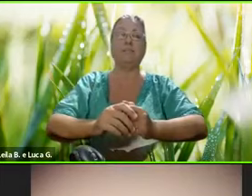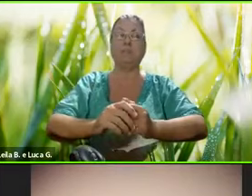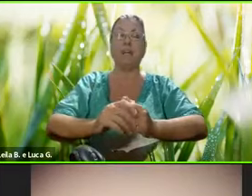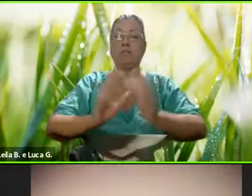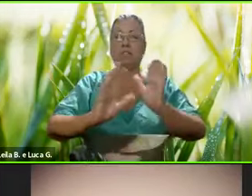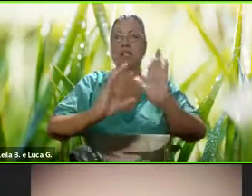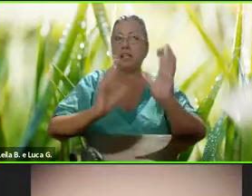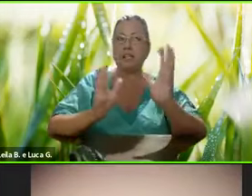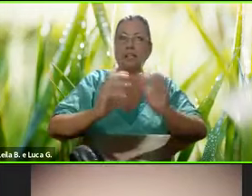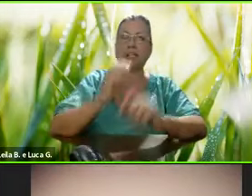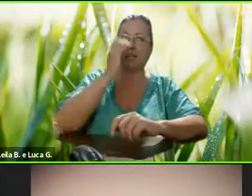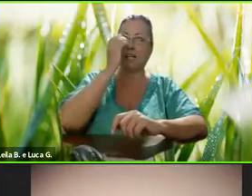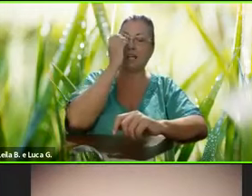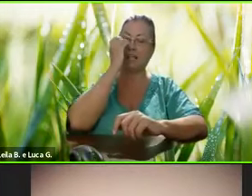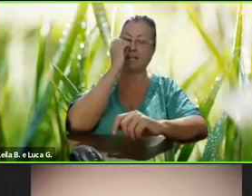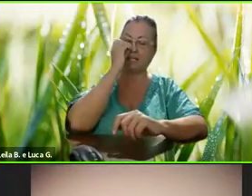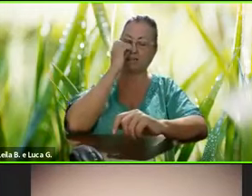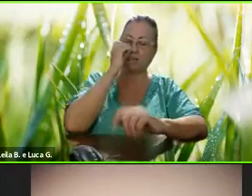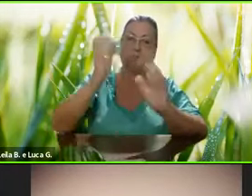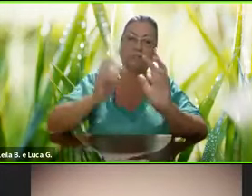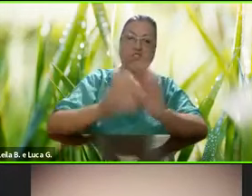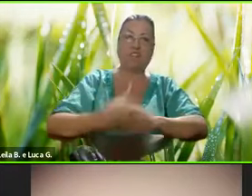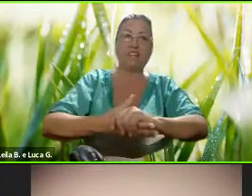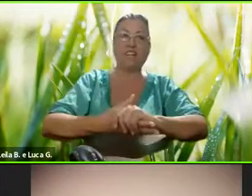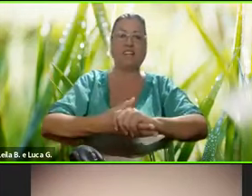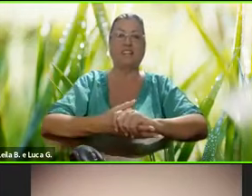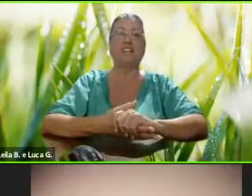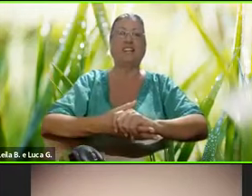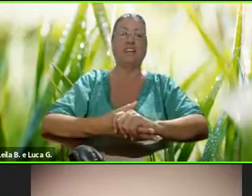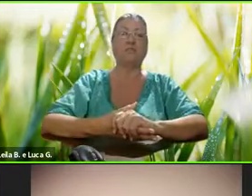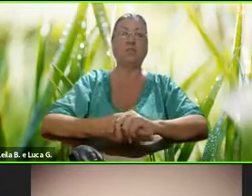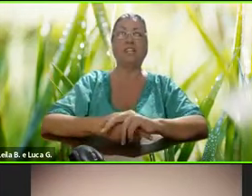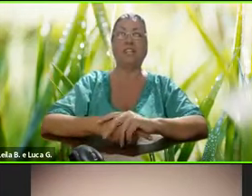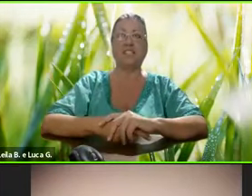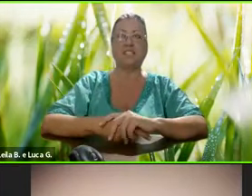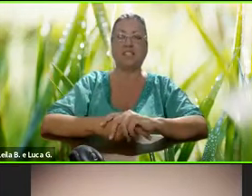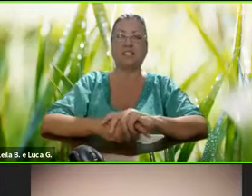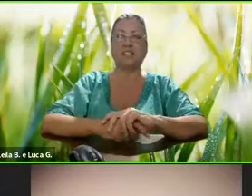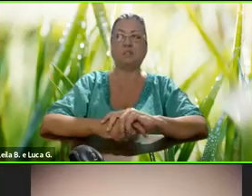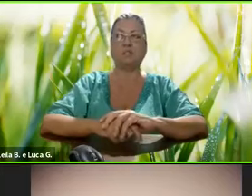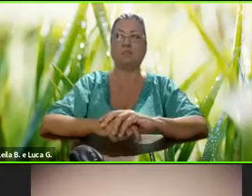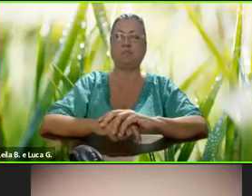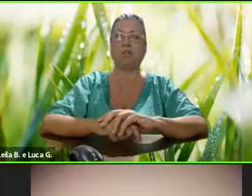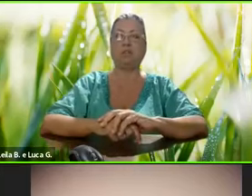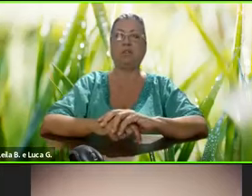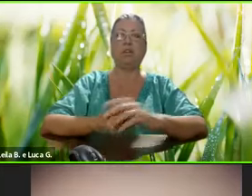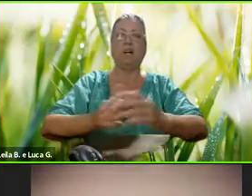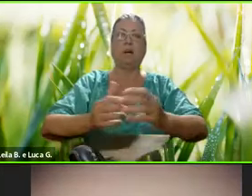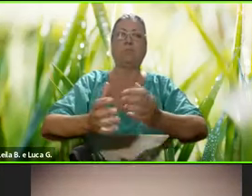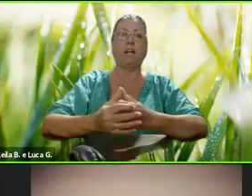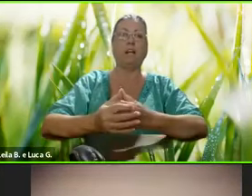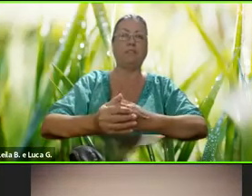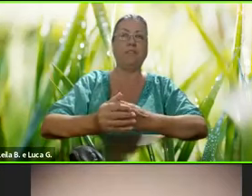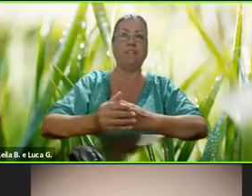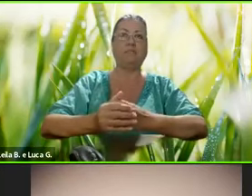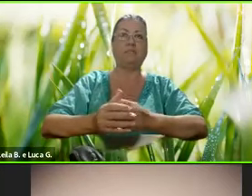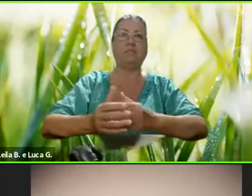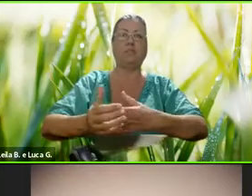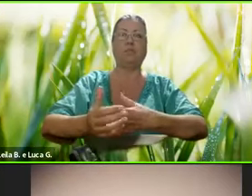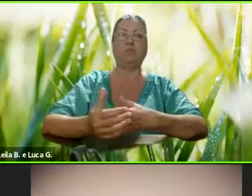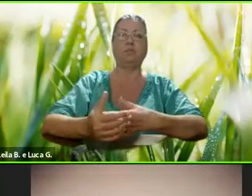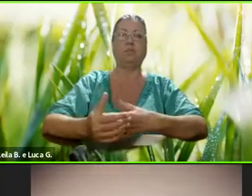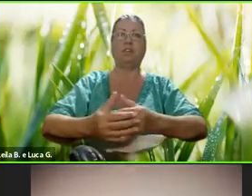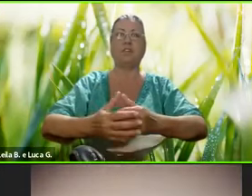che è pieno di colpi di scena, è molto interessante questo capitolo. Poi alla